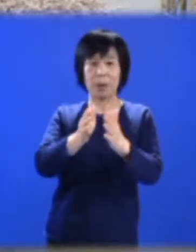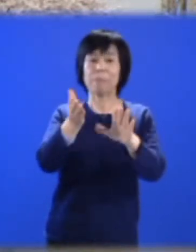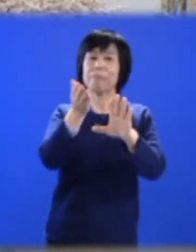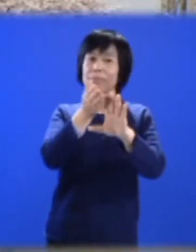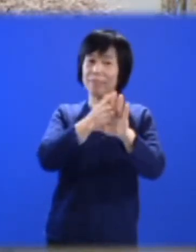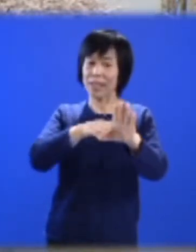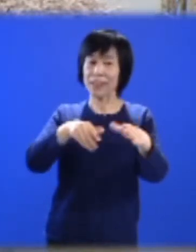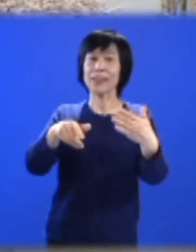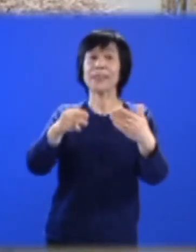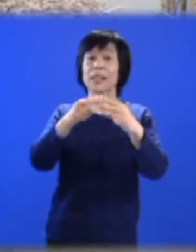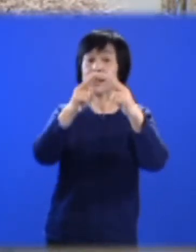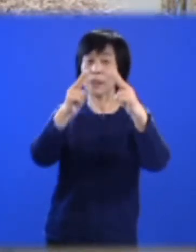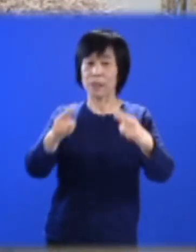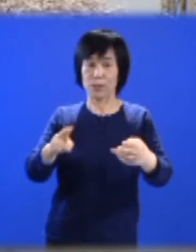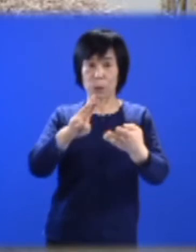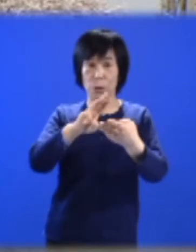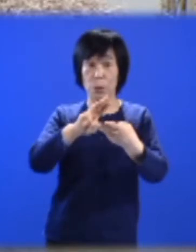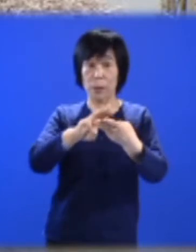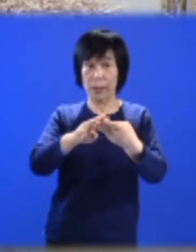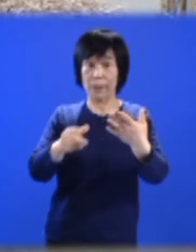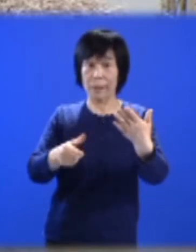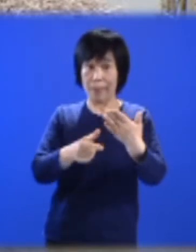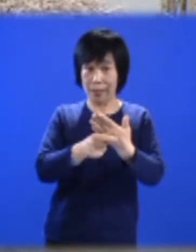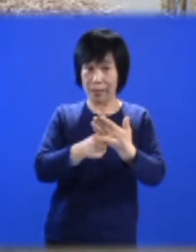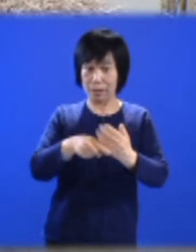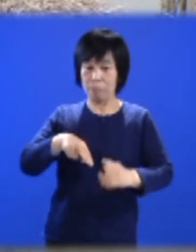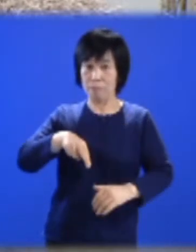から徒歩で3分ぐらいのところですよ。